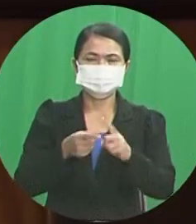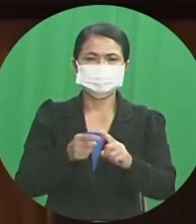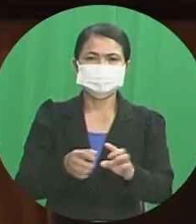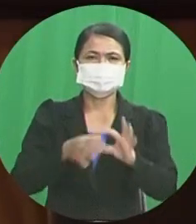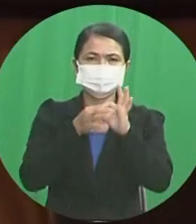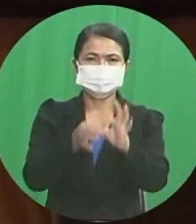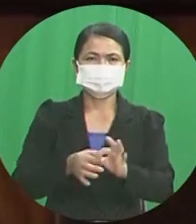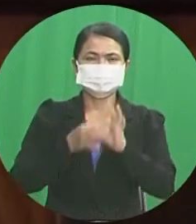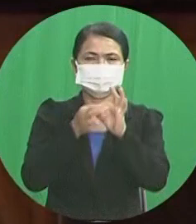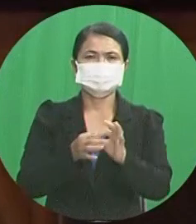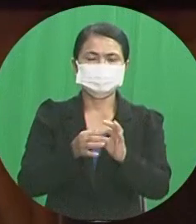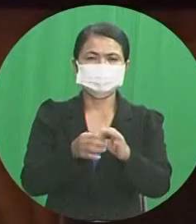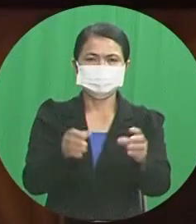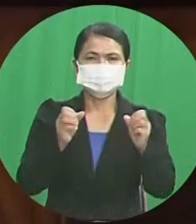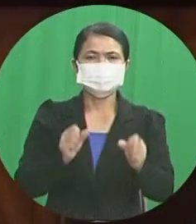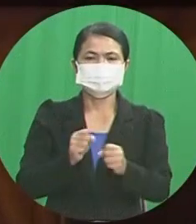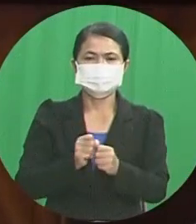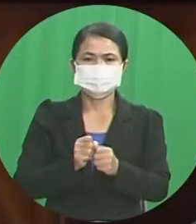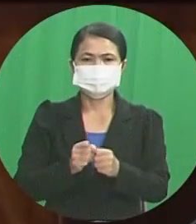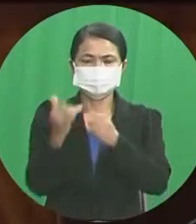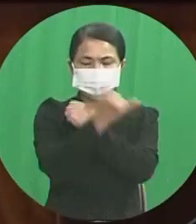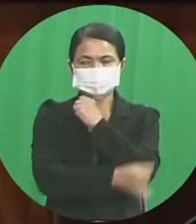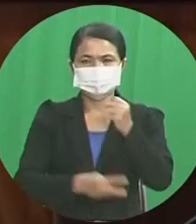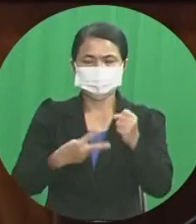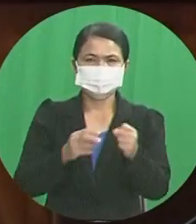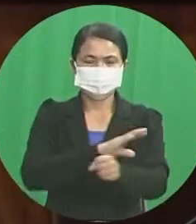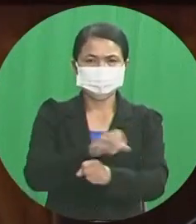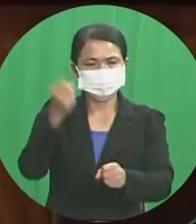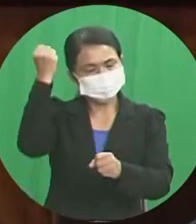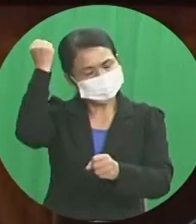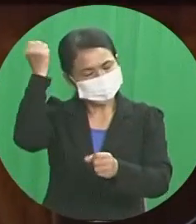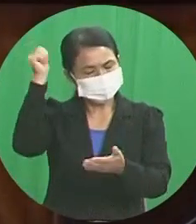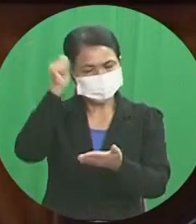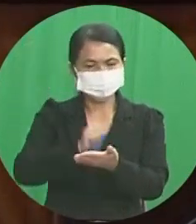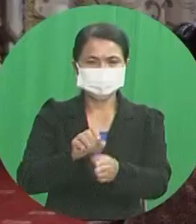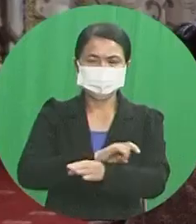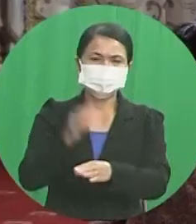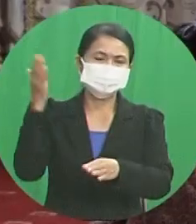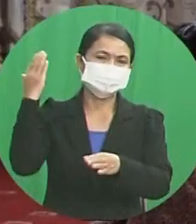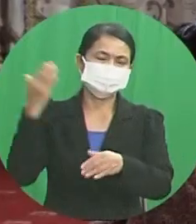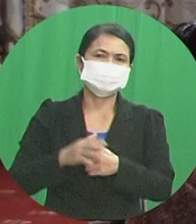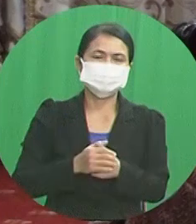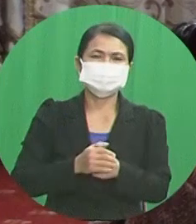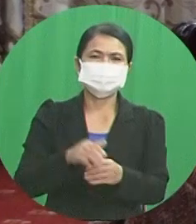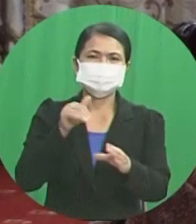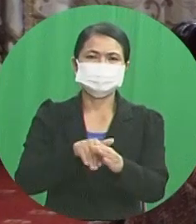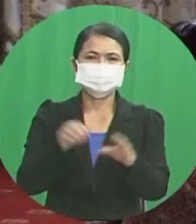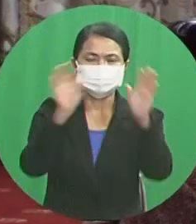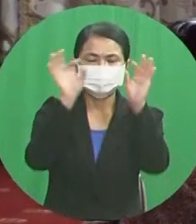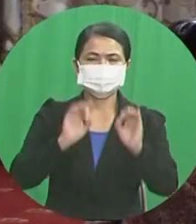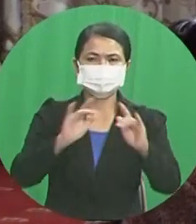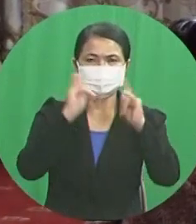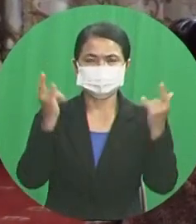ច្ចសហប្រតិបត្តិការដ៏រឹងមាំដែលប្រទេសទាំងពីរកម្ពុជាឡាវសម្រេចបាននាពេលកន្លងមកទាំងក្នុងក្របខ័ណ្